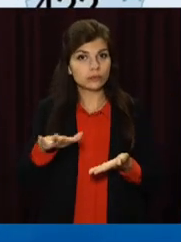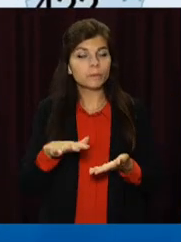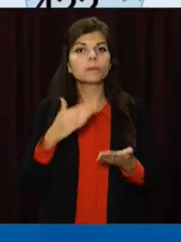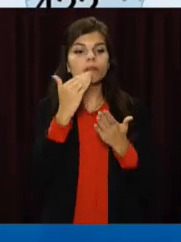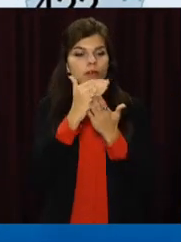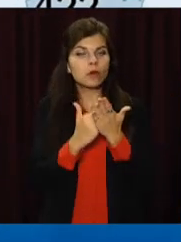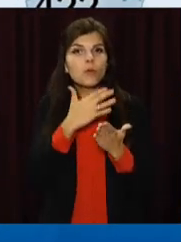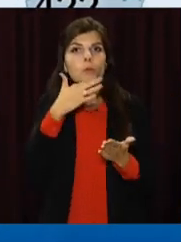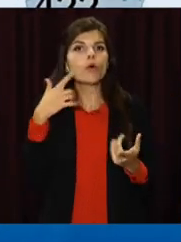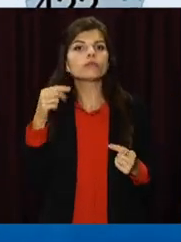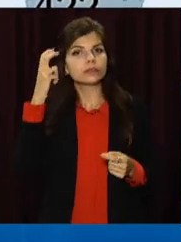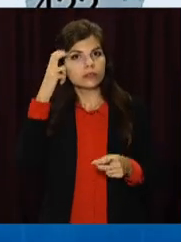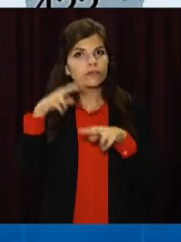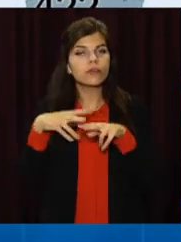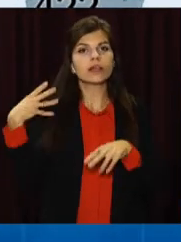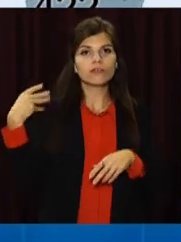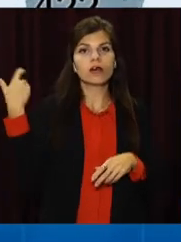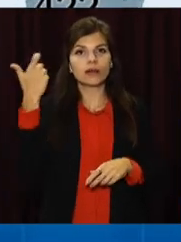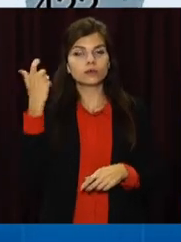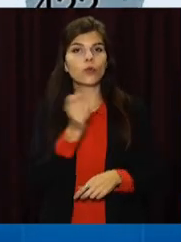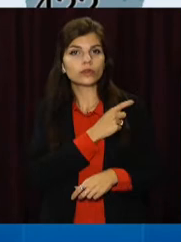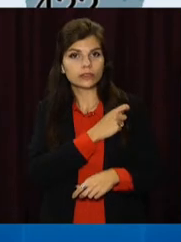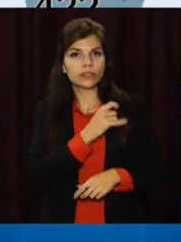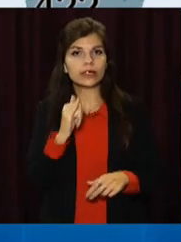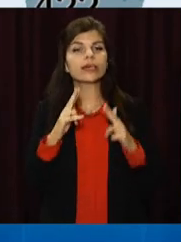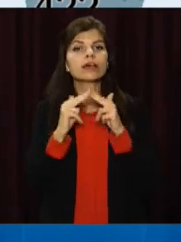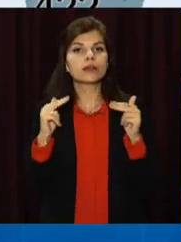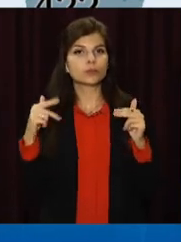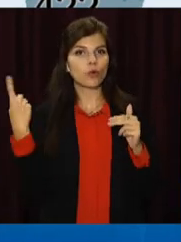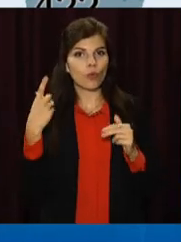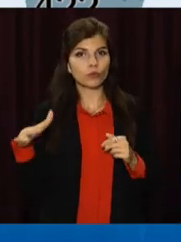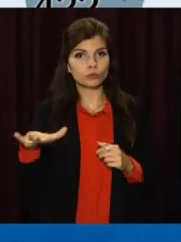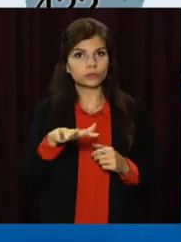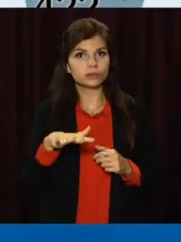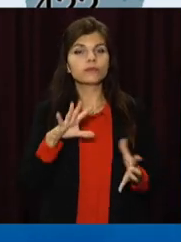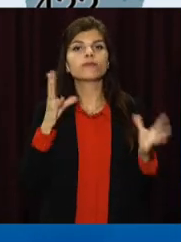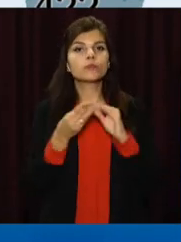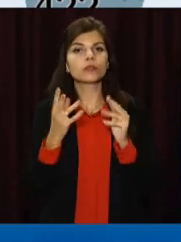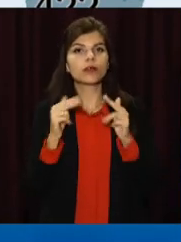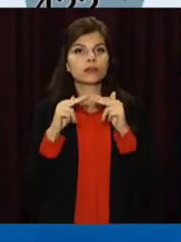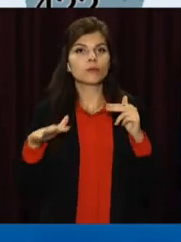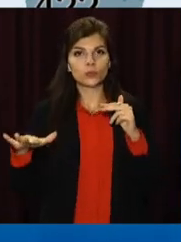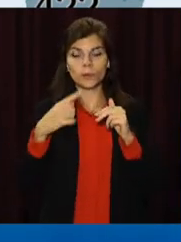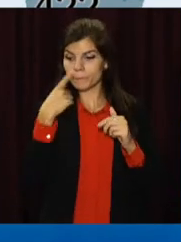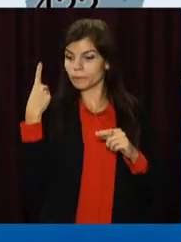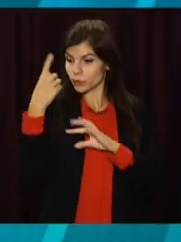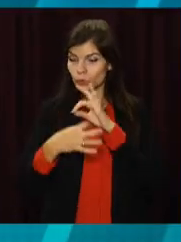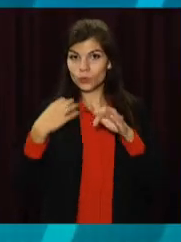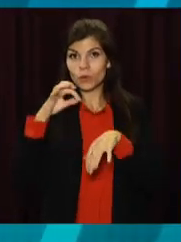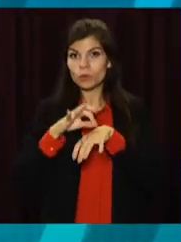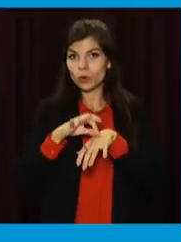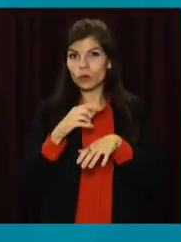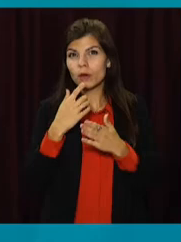списку антилідерів – столиця, Львівська, Харківська, Одеська та Дніпропетровська області. Зокрема, на Дніпропетровщині минулої доби